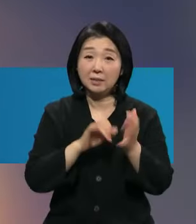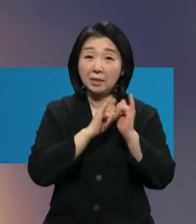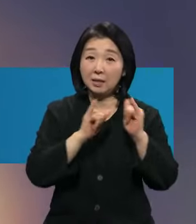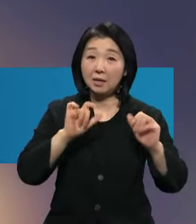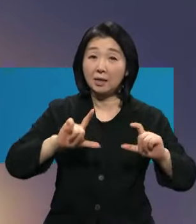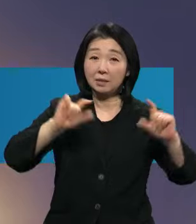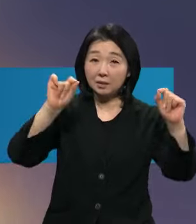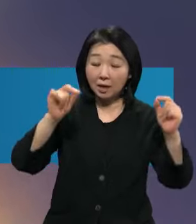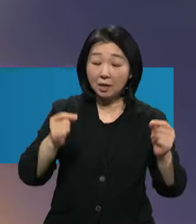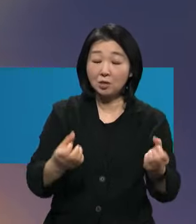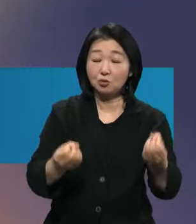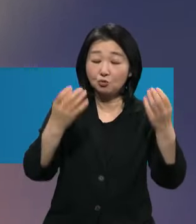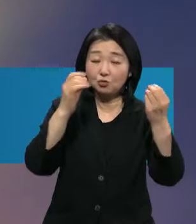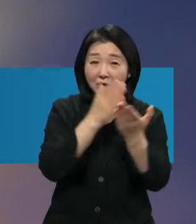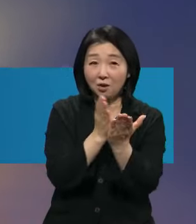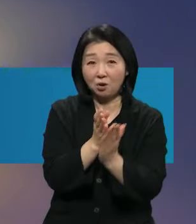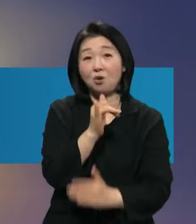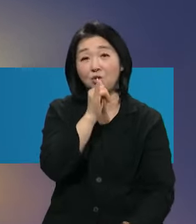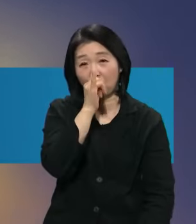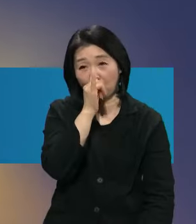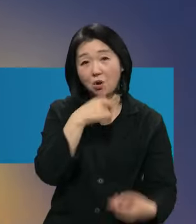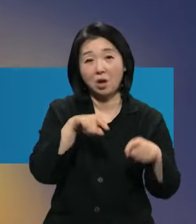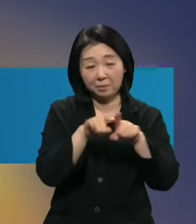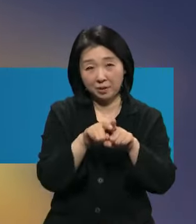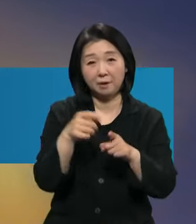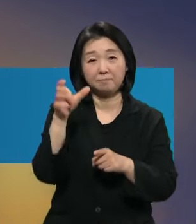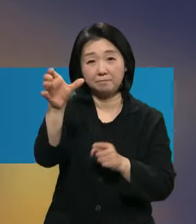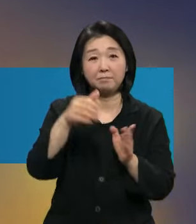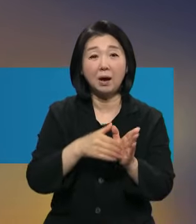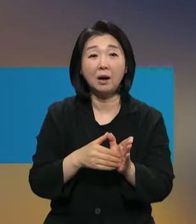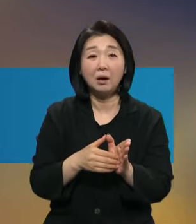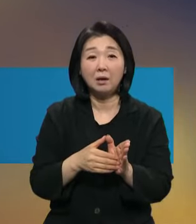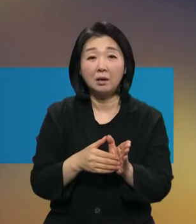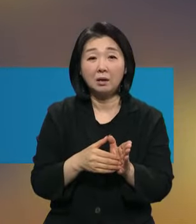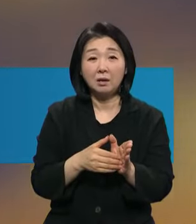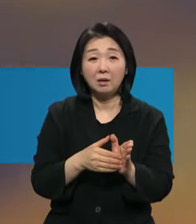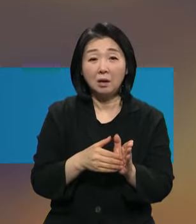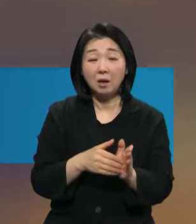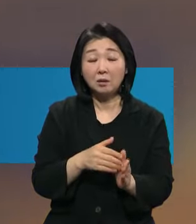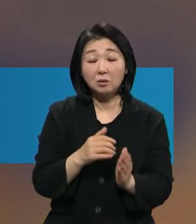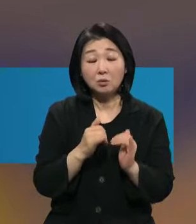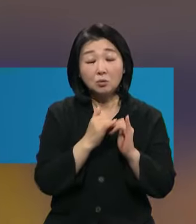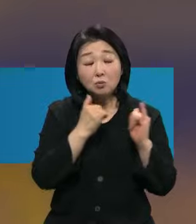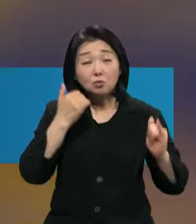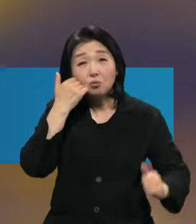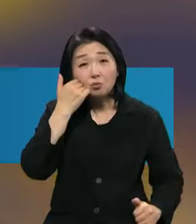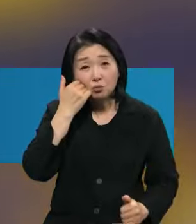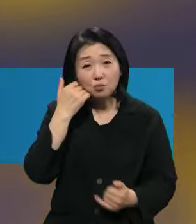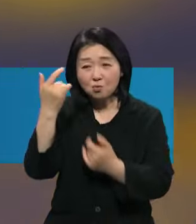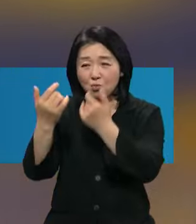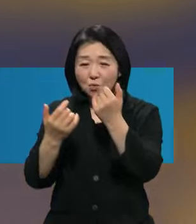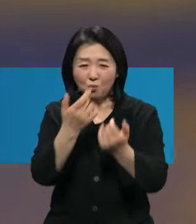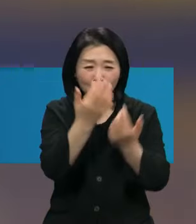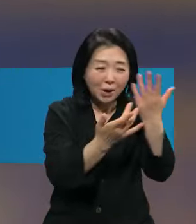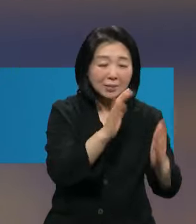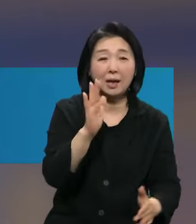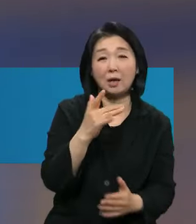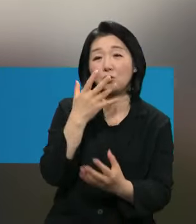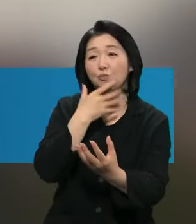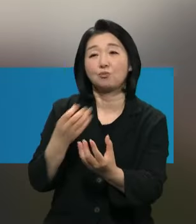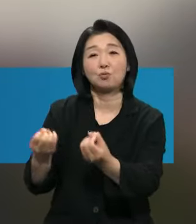같은 날 이런 여러 축제 영상도 함께 올렸습니다. 그러니까 한 인도 누리꾼은 화재가 아니라